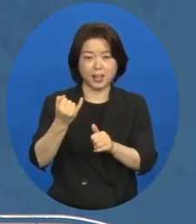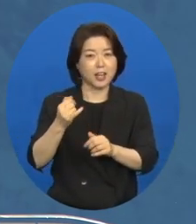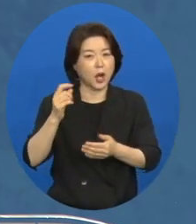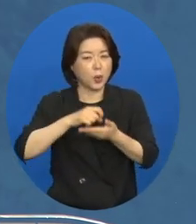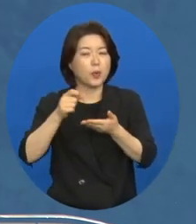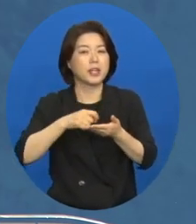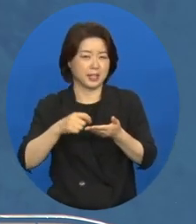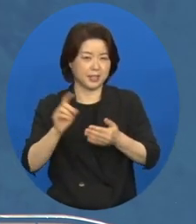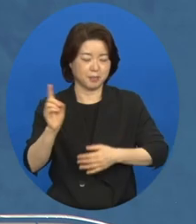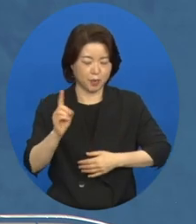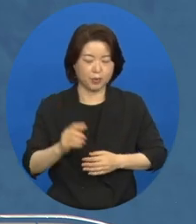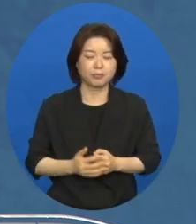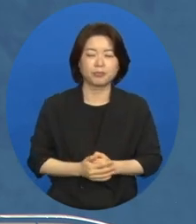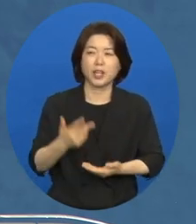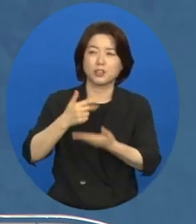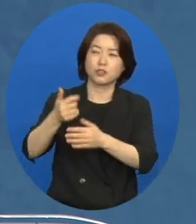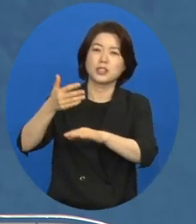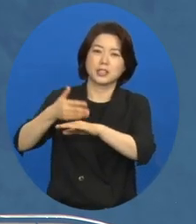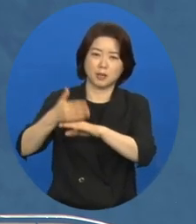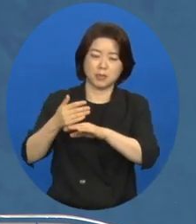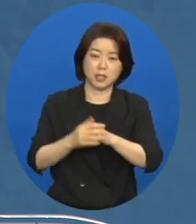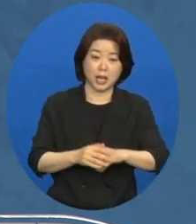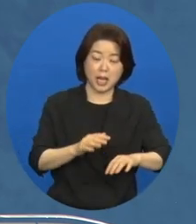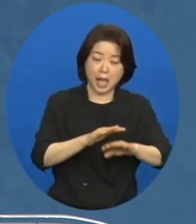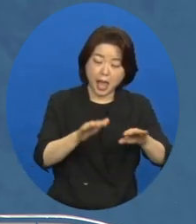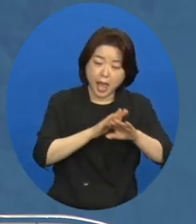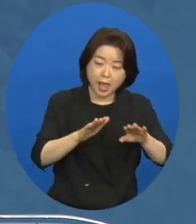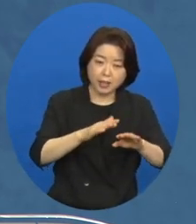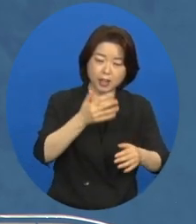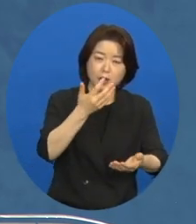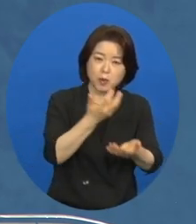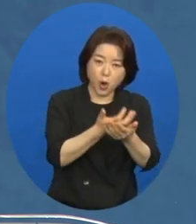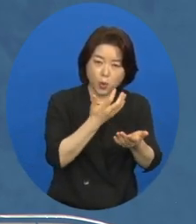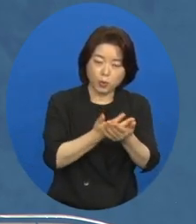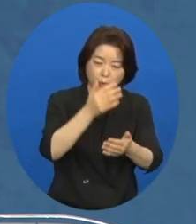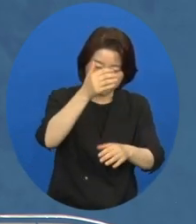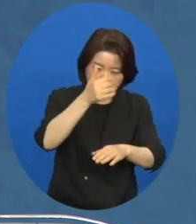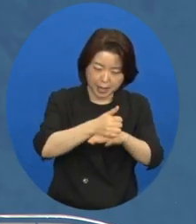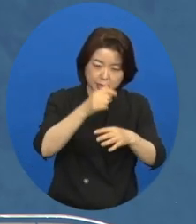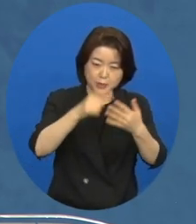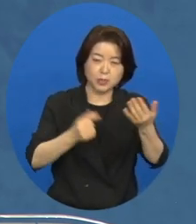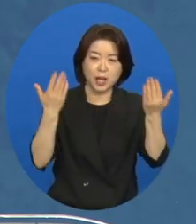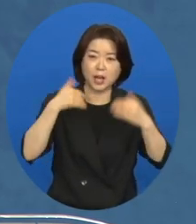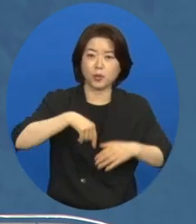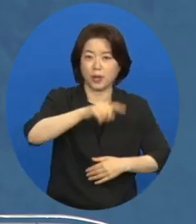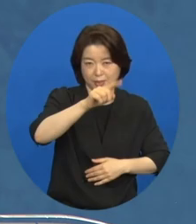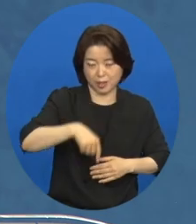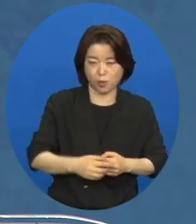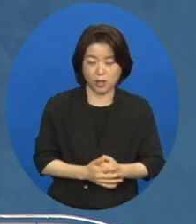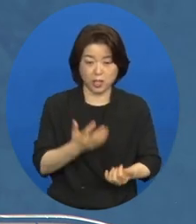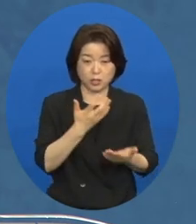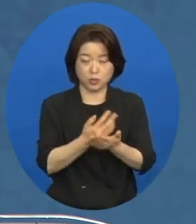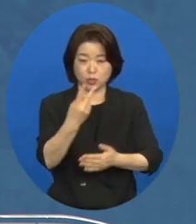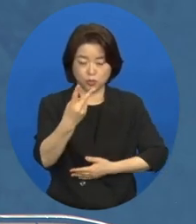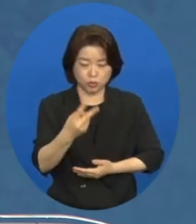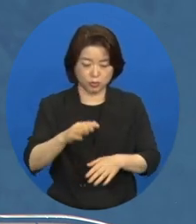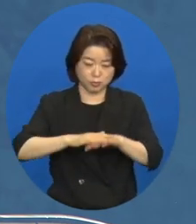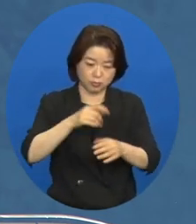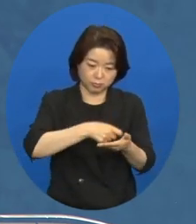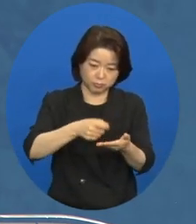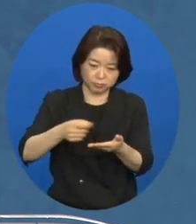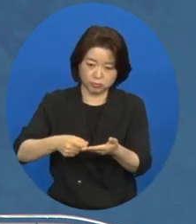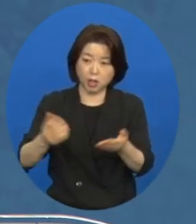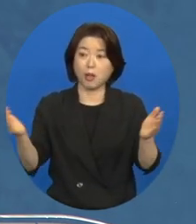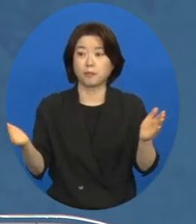참 감사합니다. 처리해야 할 마지막 절차를 위해 학교에 다녀왔습니다. 서류 두 장 자필로 작성하니